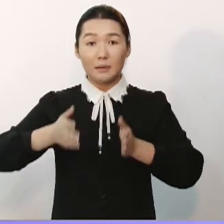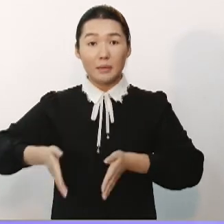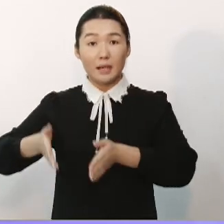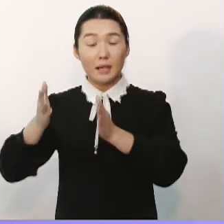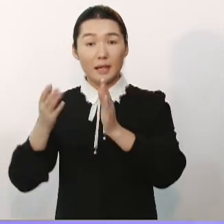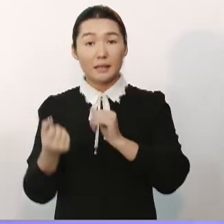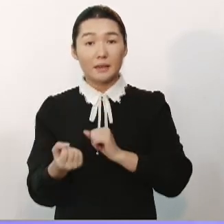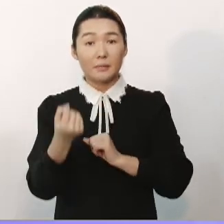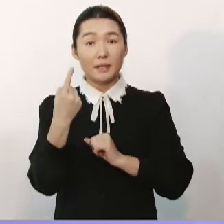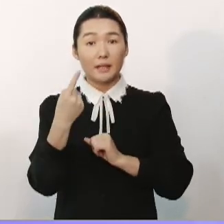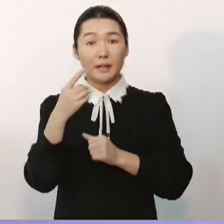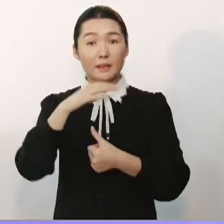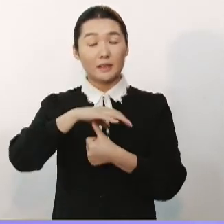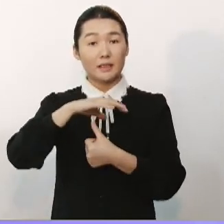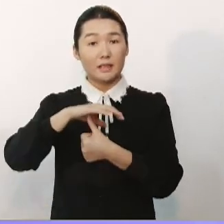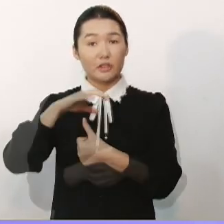показались лисички.